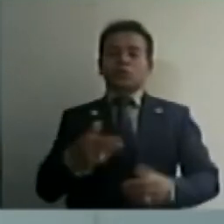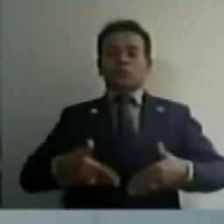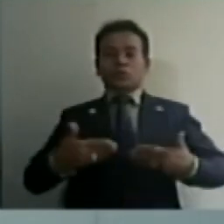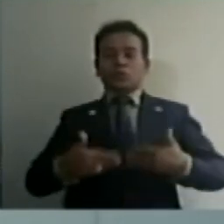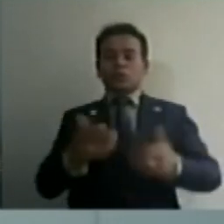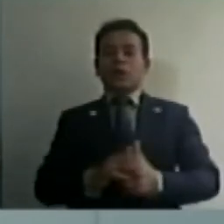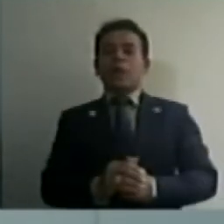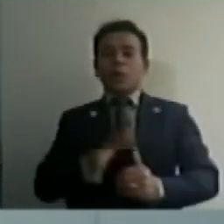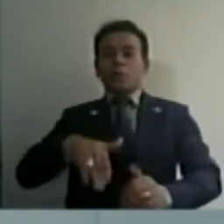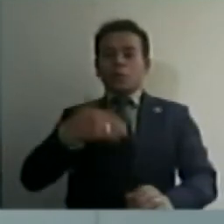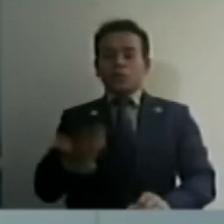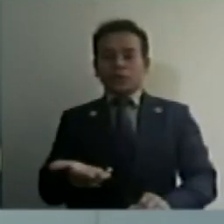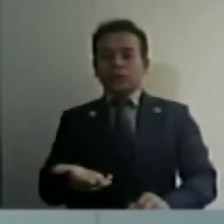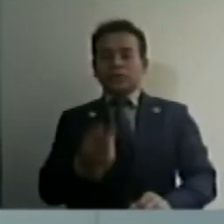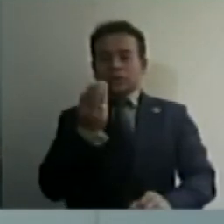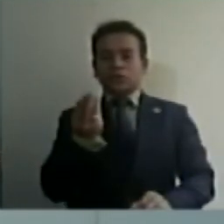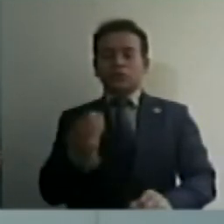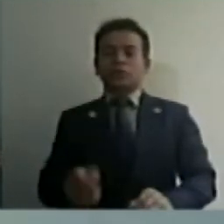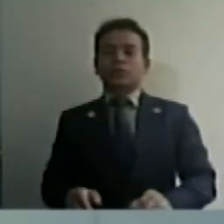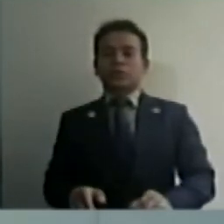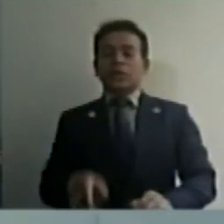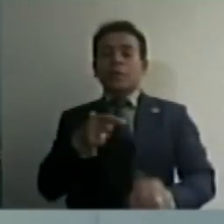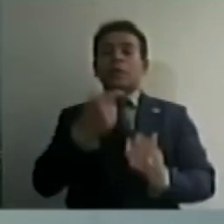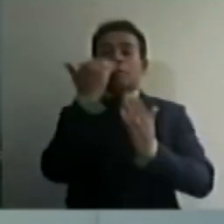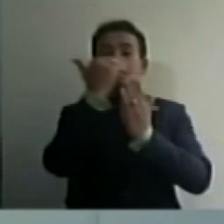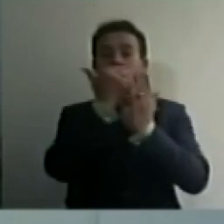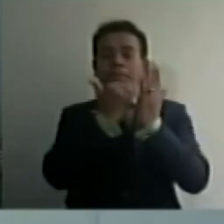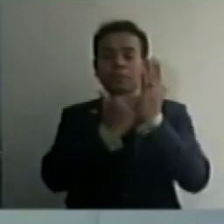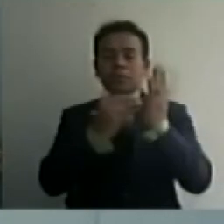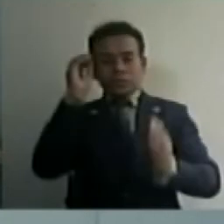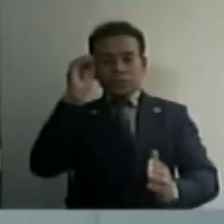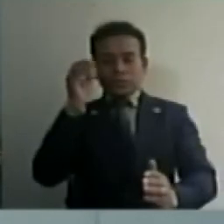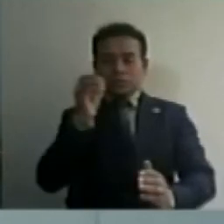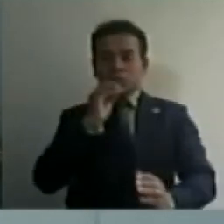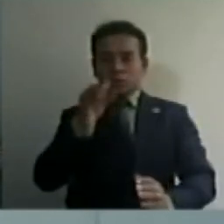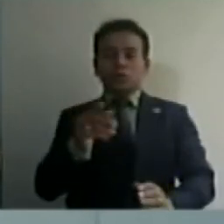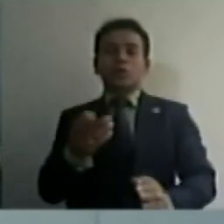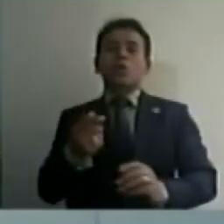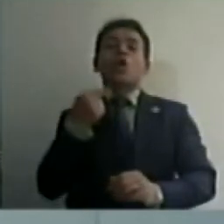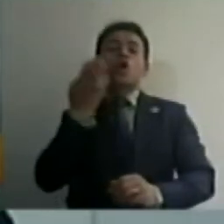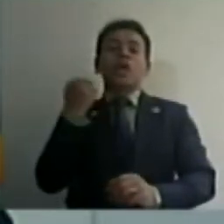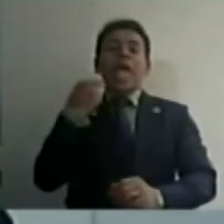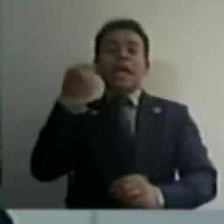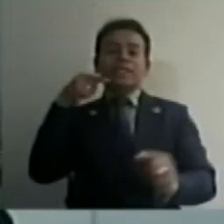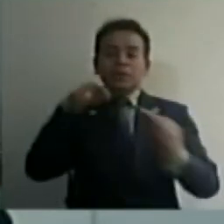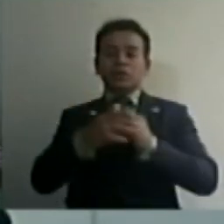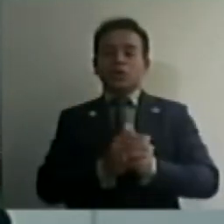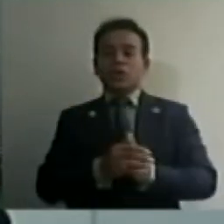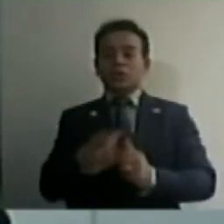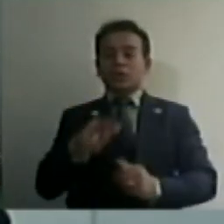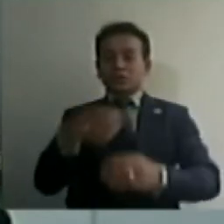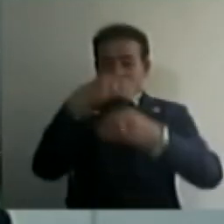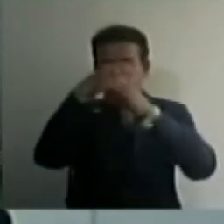স্ট্যাটিস্টিক্সে যাই। আমরা গতকাল 24 ঘন্টায় যা নমুনা সংগ্রহ হয়েছে এটা গতদিনের চেয়ে 38%